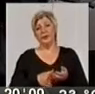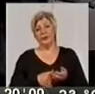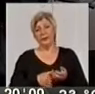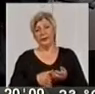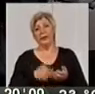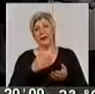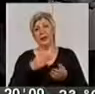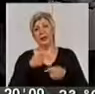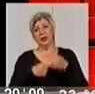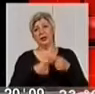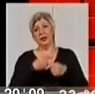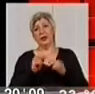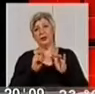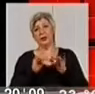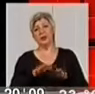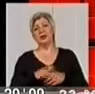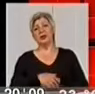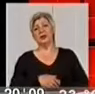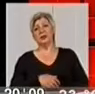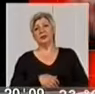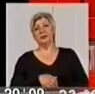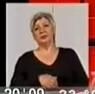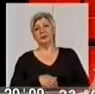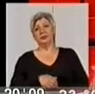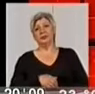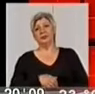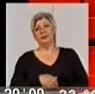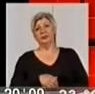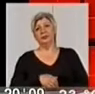процес. Добре.